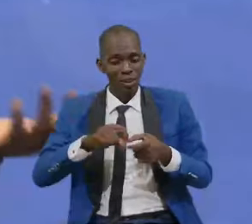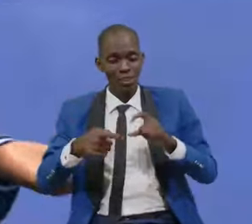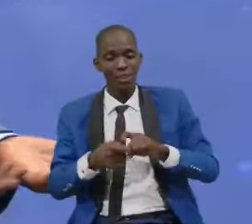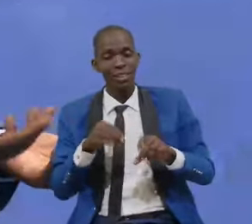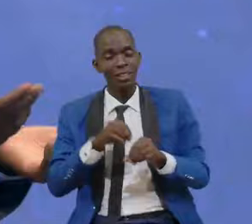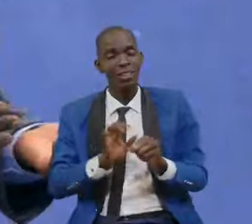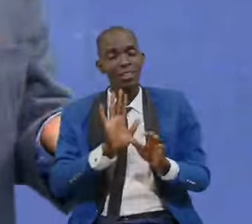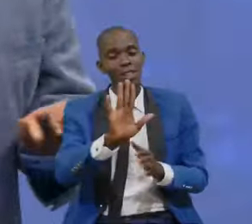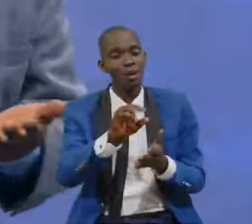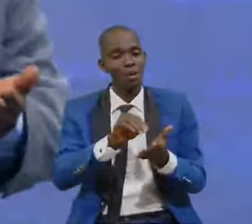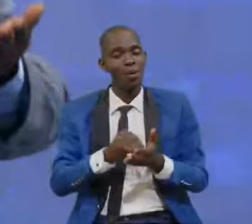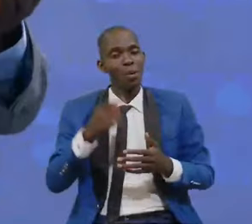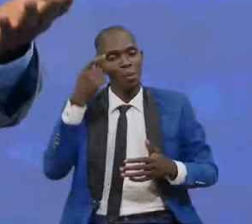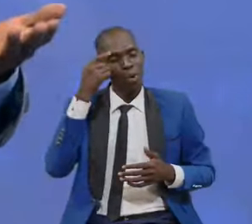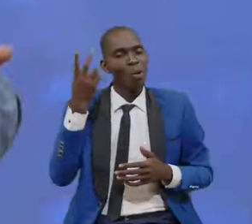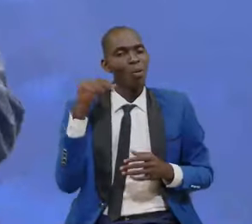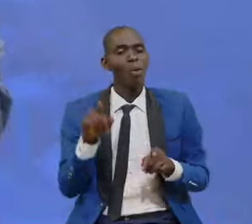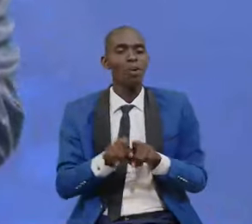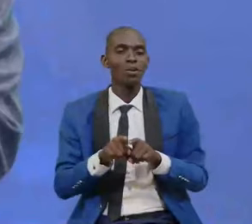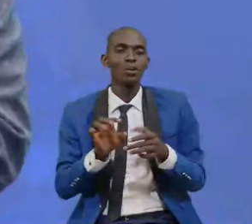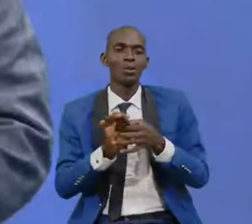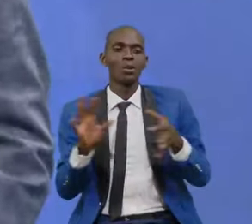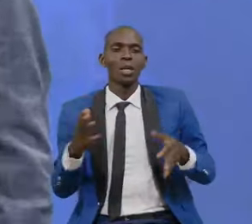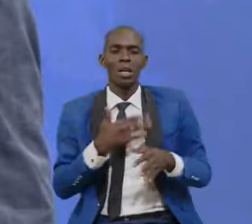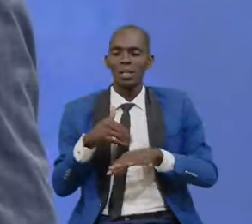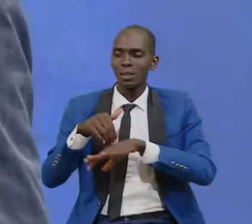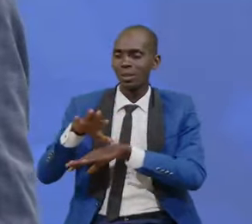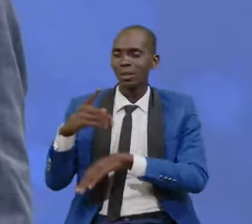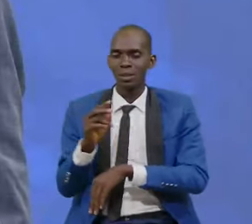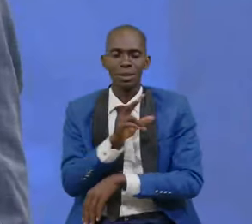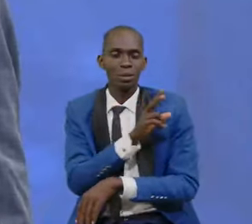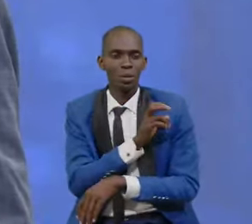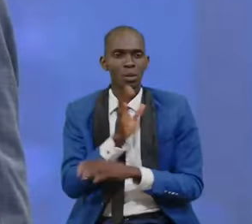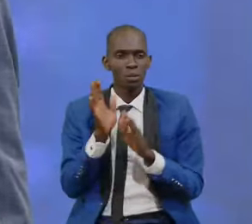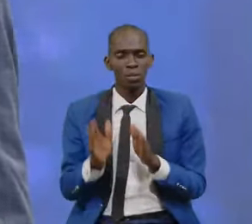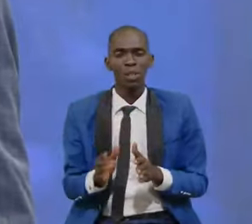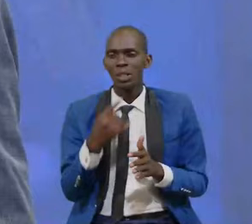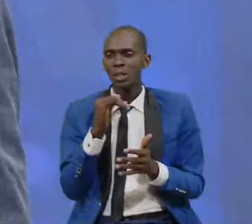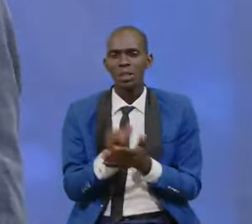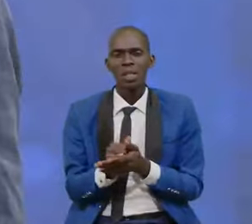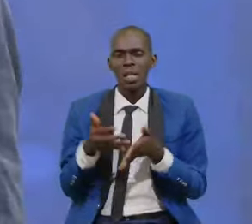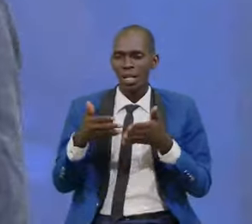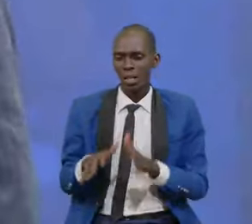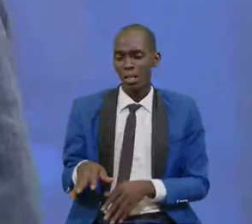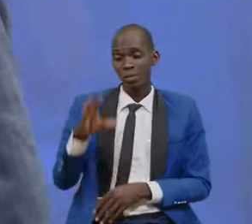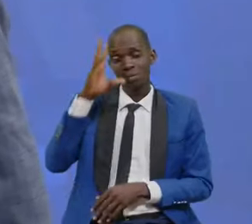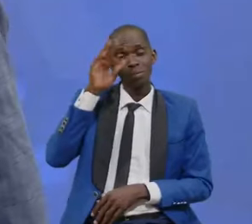La chaîne de leur cœur était brisée. Ils envoient les licteurs dire, relâche ces